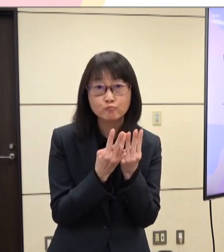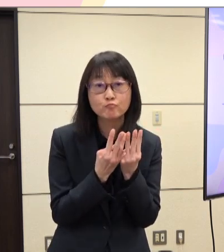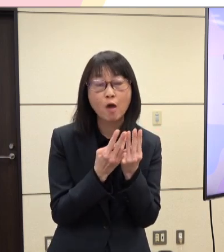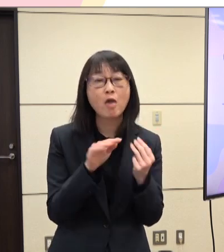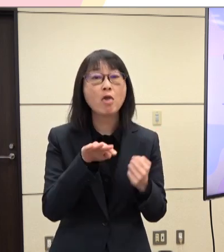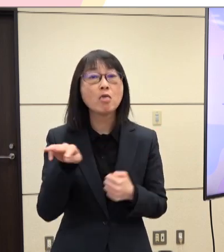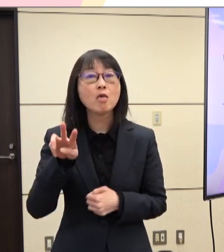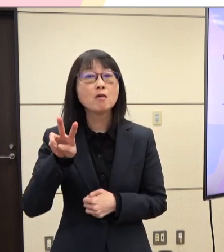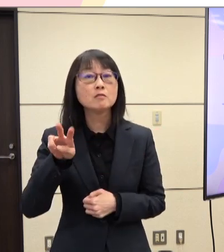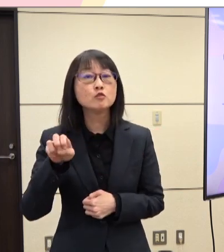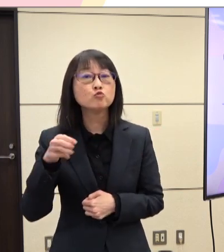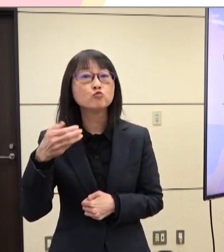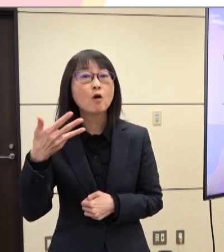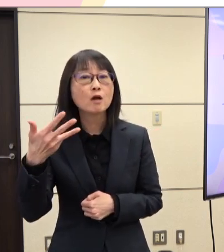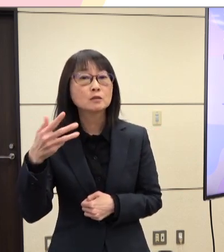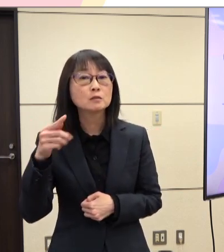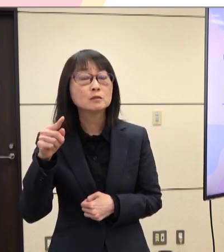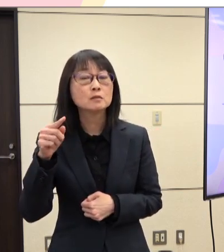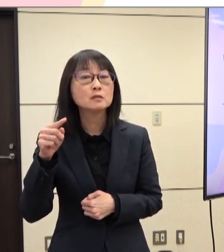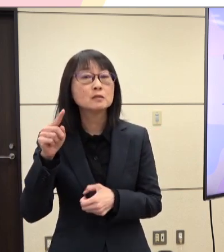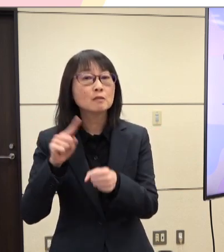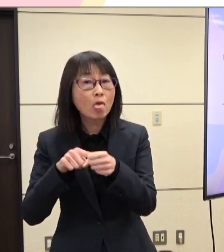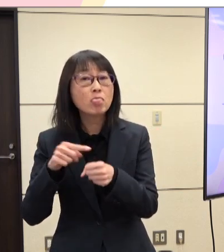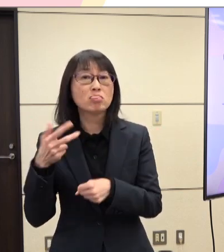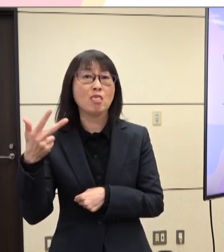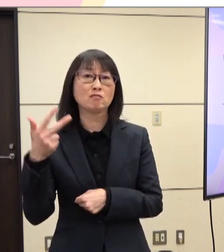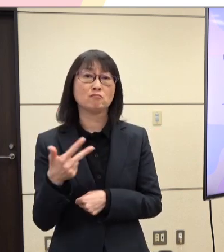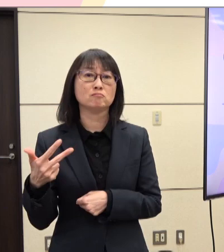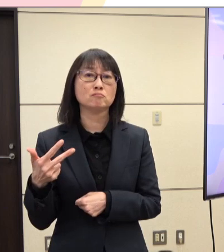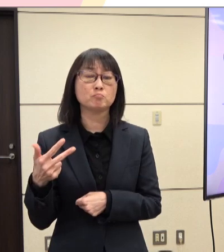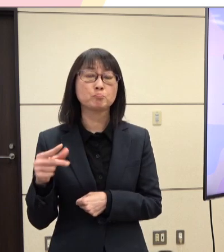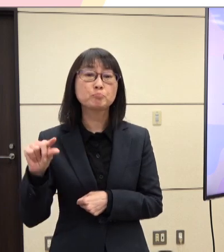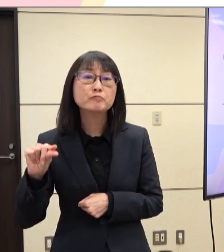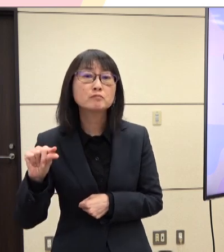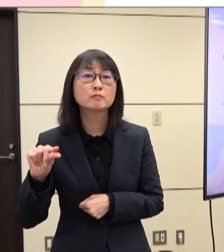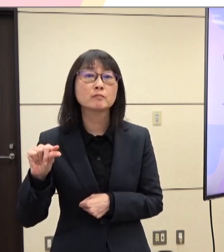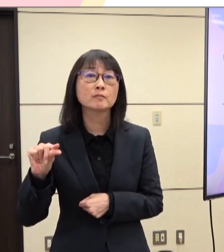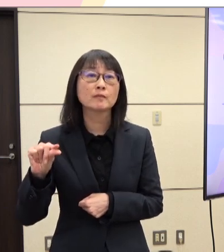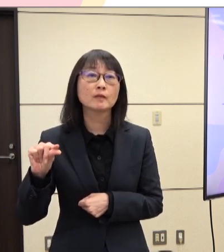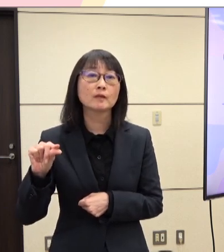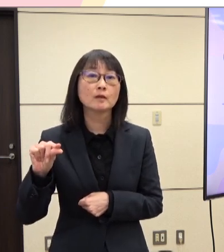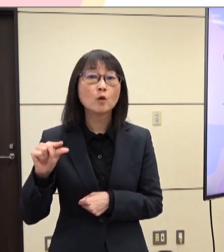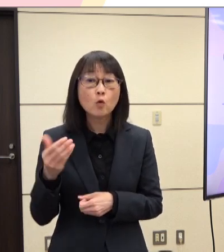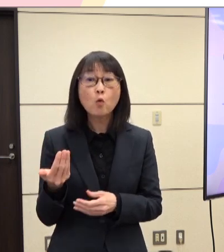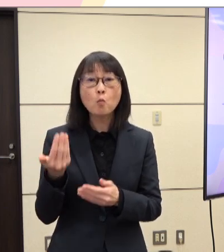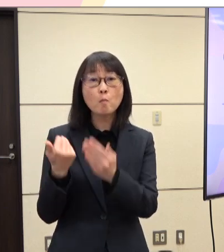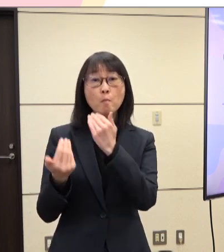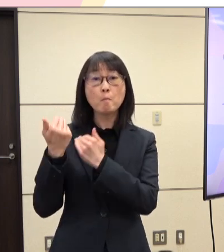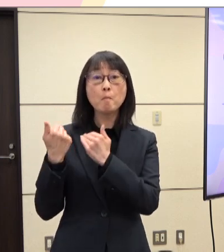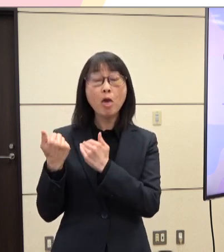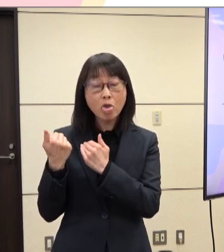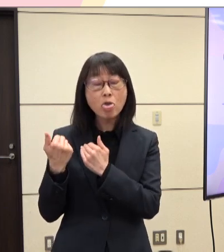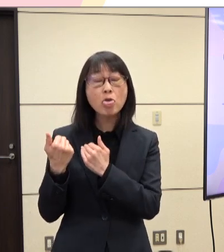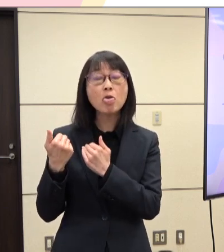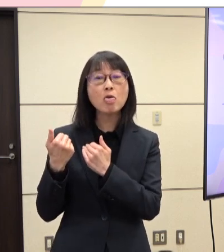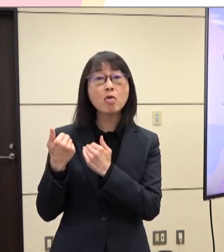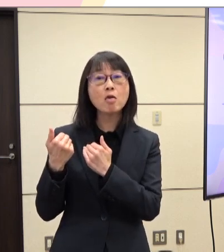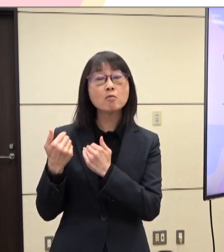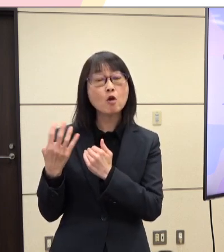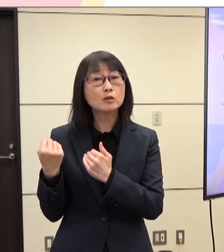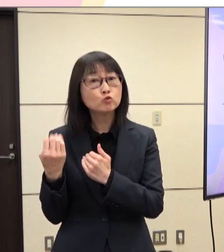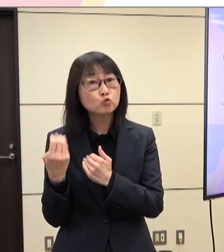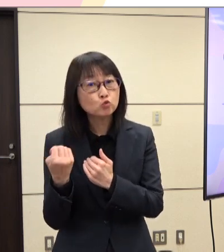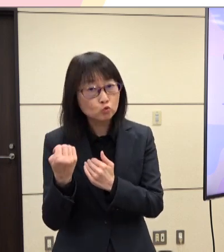年が、7人と、非常に少ないなと思ったんですけど、はい、それ以前にはデータがないのか、もしくはその平成7年